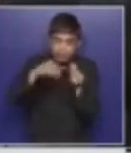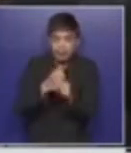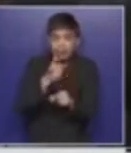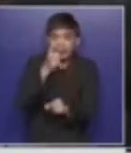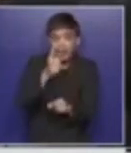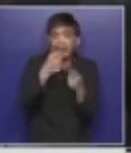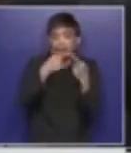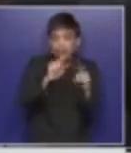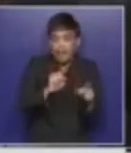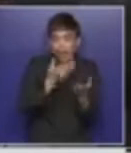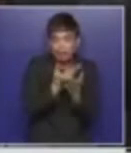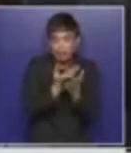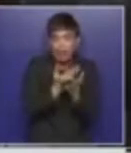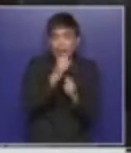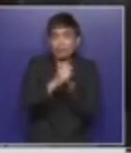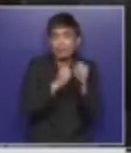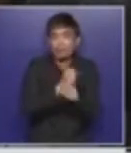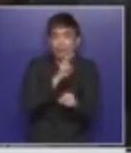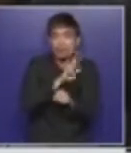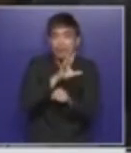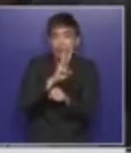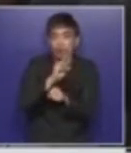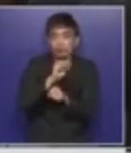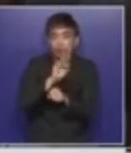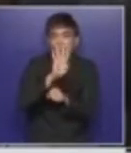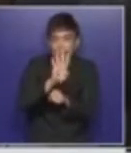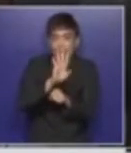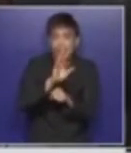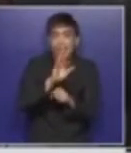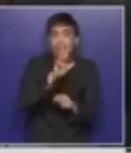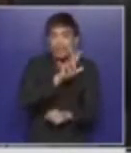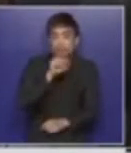มีการบริโภคไม่เกิดเพราะเกิดคนตกงานเน็ตพอร์ตนะครับจะส่งออกไปที่ไหนครับการส่งออกก็ติดลบอย่างที่เห็นเพราะว่าต่างประเทศก็ก็ไม่มีกำลังซื้อมันก็เหลือเครื่องมือตัวเดียวก็คือตัวเบ้อเม้นนะครับเป็นสิ่งเดียวที่จะทำได้ควบคุมได้แต่งบประมาณปี2564เนี่ย 3.30ล้านเนี่ยนะครับฉันทีว่าจะเอาไปกระตุ้นเศรษฐกิจจะเอาไปสร้างงานช่วยเหลือเกษตรกรช่วยคนตกงานกับเอาไปซื้อเรือดำน้ำไปซื้ออาวุธครับ